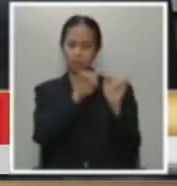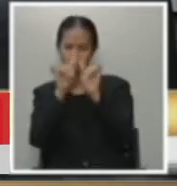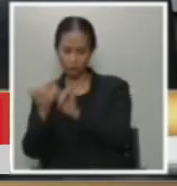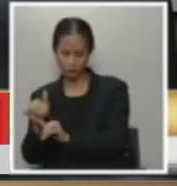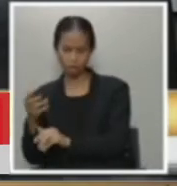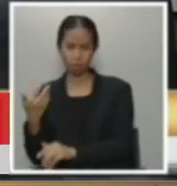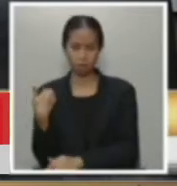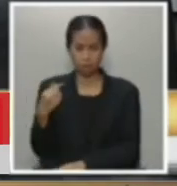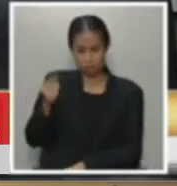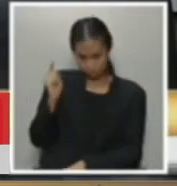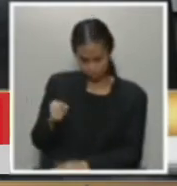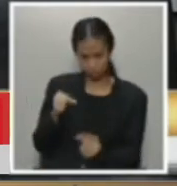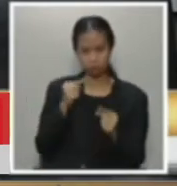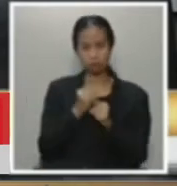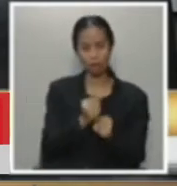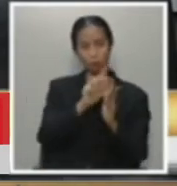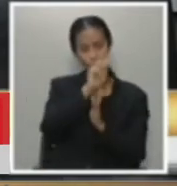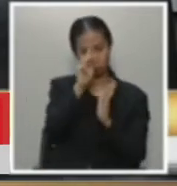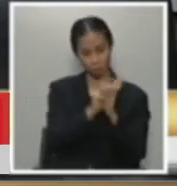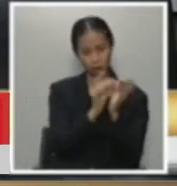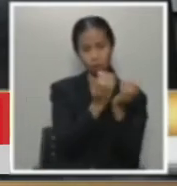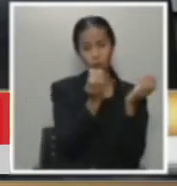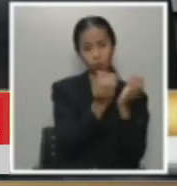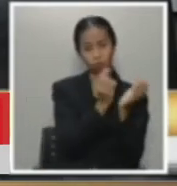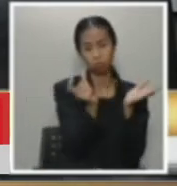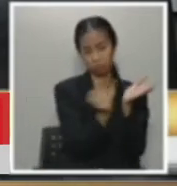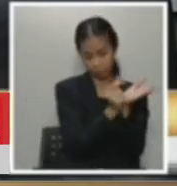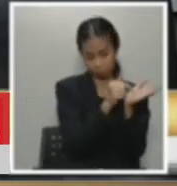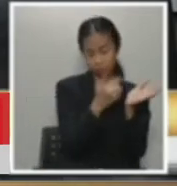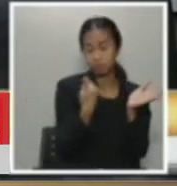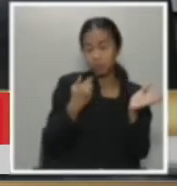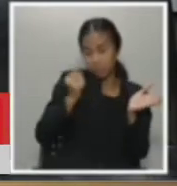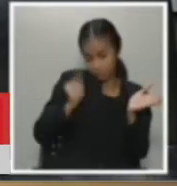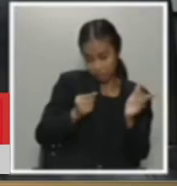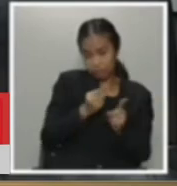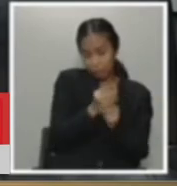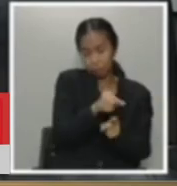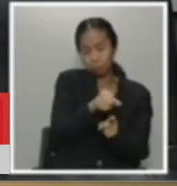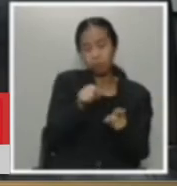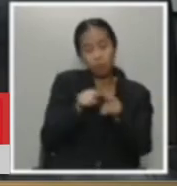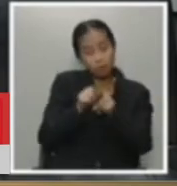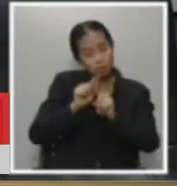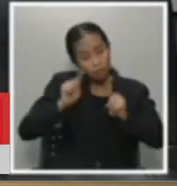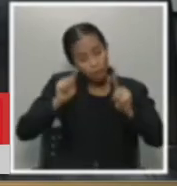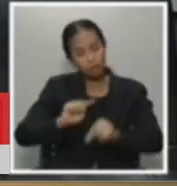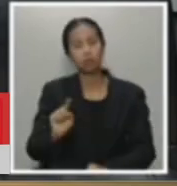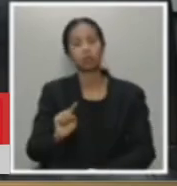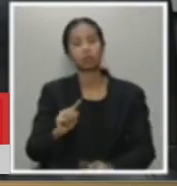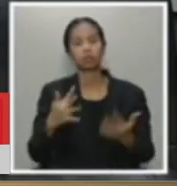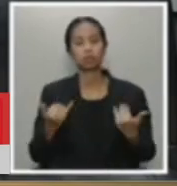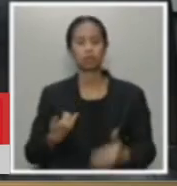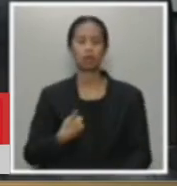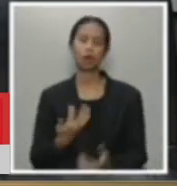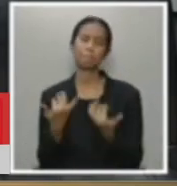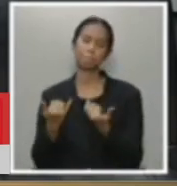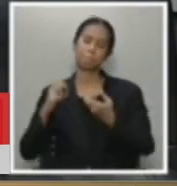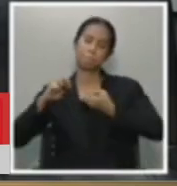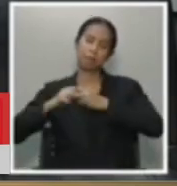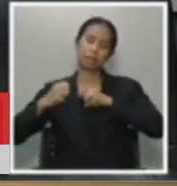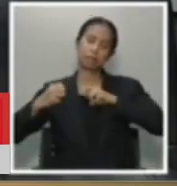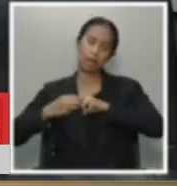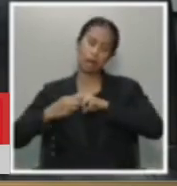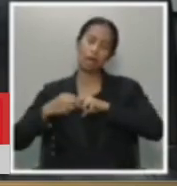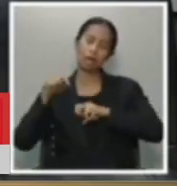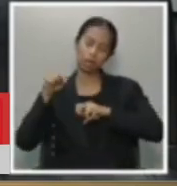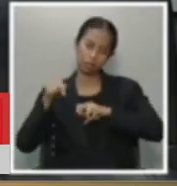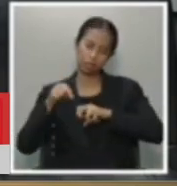จริงอย่างที่เขียนในรัฐธรรมนูญหรือไม่ท่านลองดูนะครับว่าวันนี้ปัญหาที่มันเกิดเนี่ย